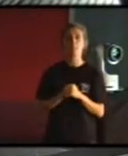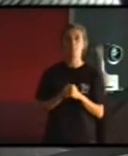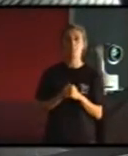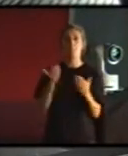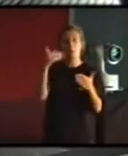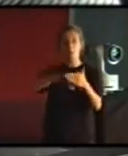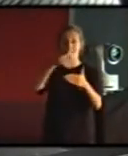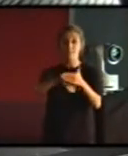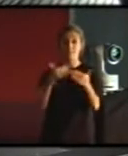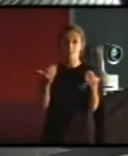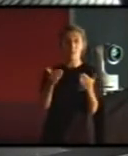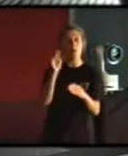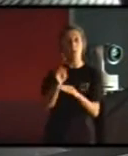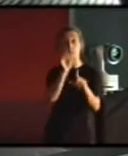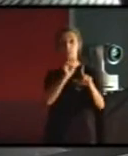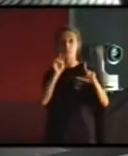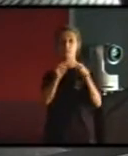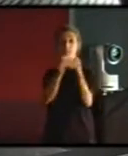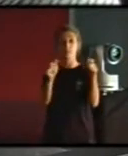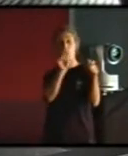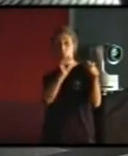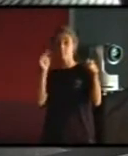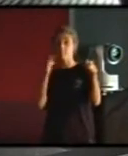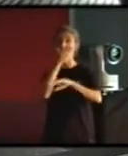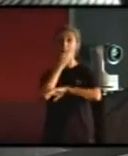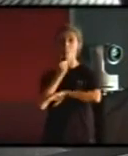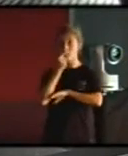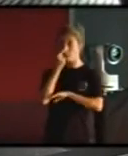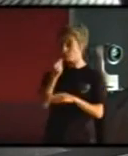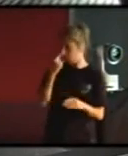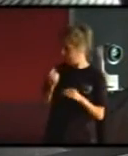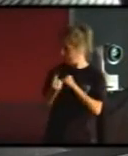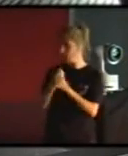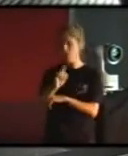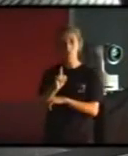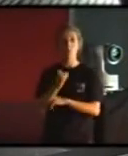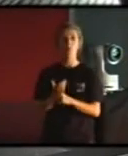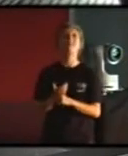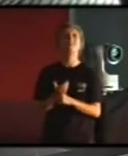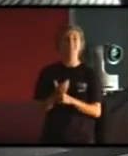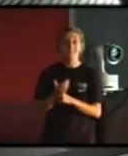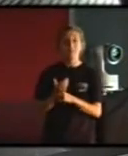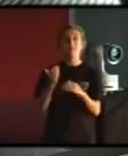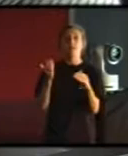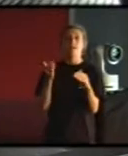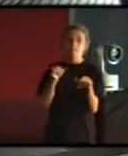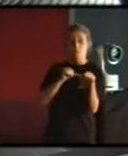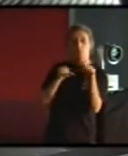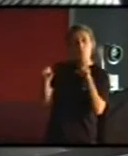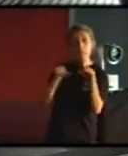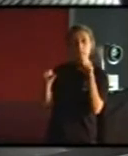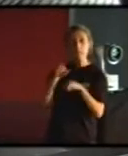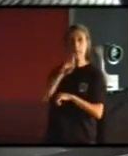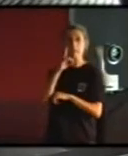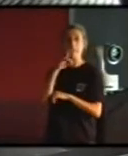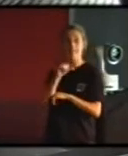qui est maintenant joli, et maintenant qu'on ne trouve plus banal, et maintenant qu'on a découvert qu'il y a le modernisme de la RDA